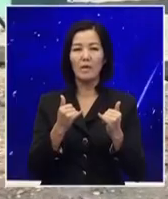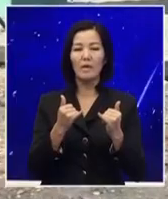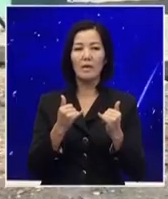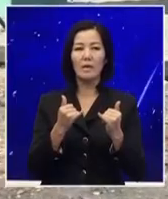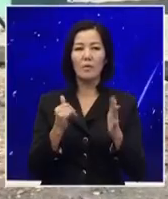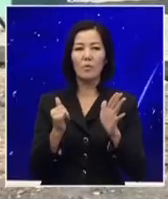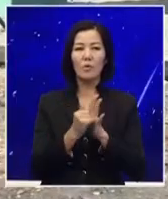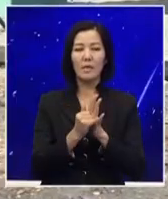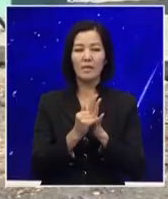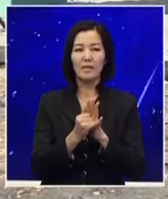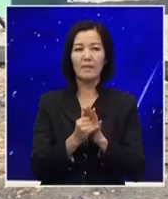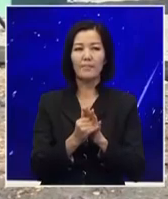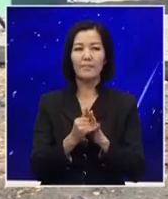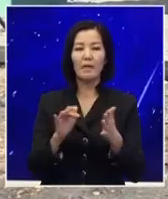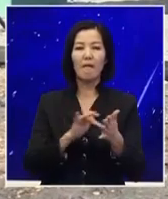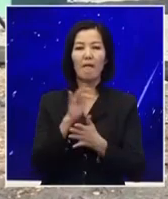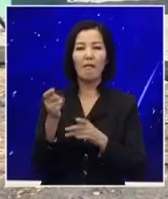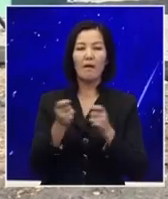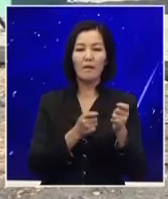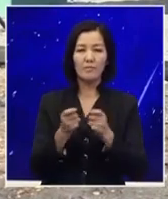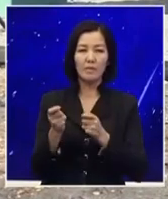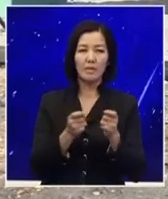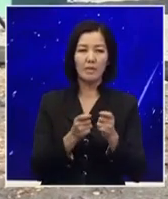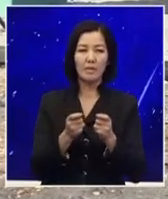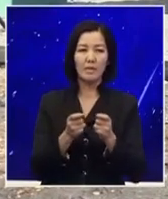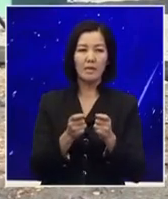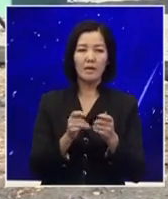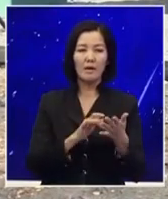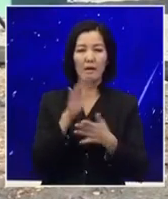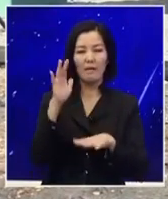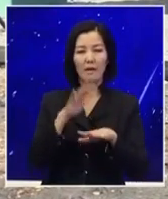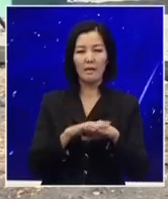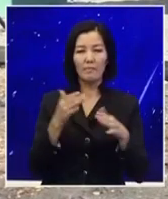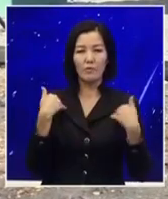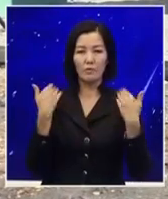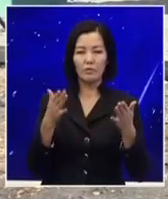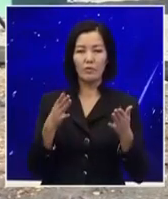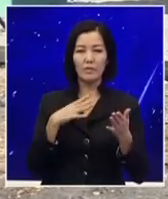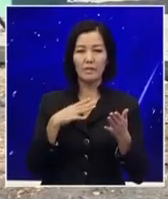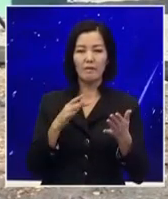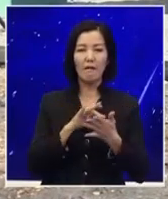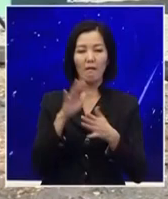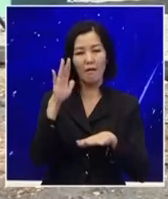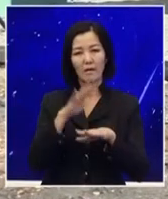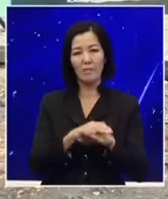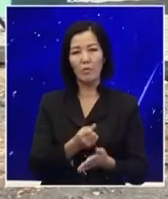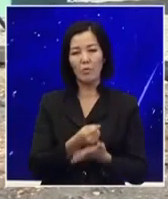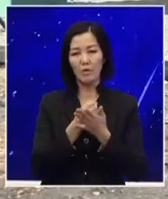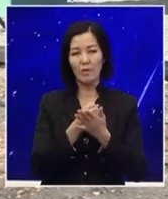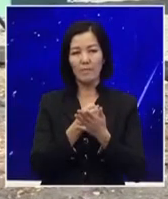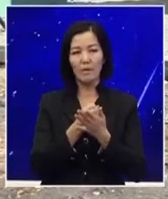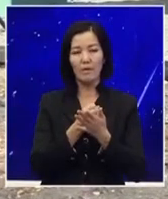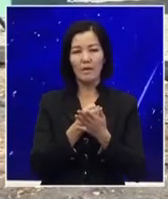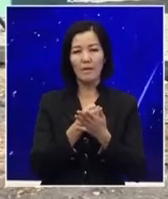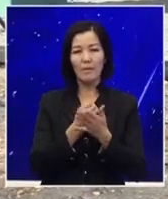Осы мәселемен біз қаланың әкімшілігіне, қаланың әкіміне ұсыныс жасағанбыз. Қаланың әкімі жақсы